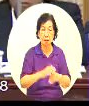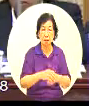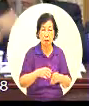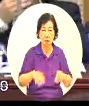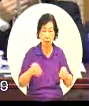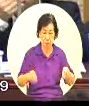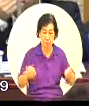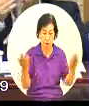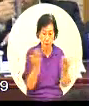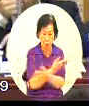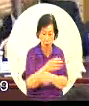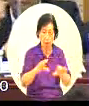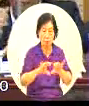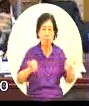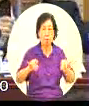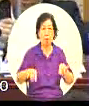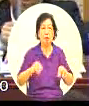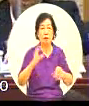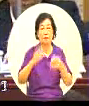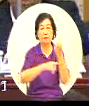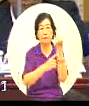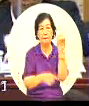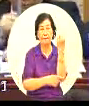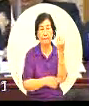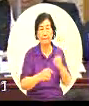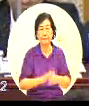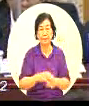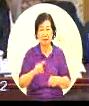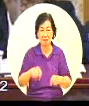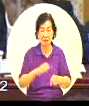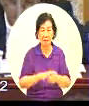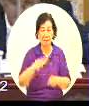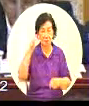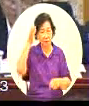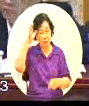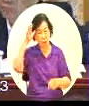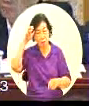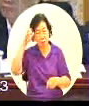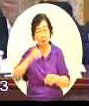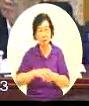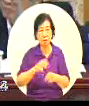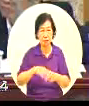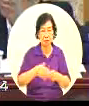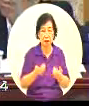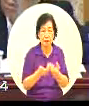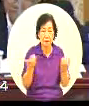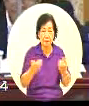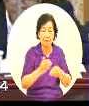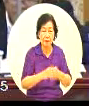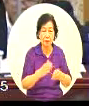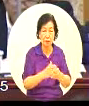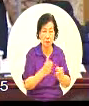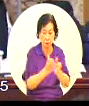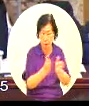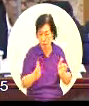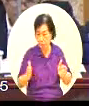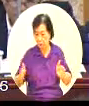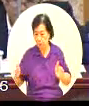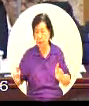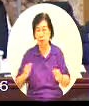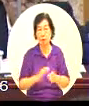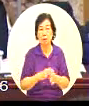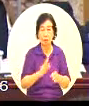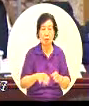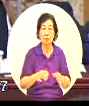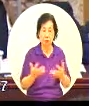法。那所以这个园区已经比较复杂，那我觉得分段来做，我是觉得大方向上应该是很有